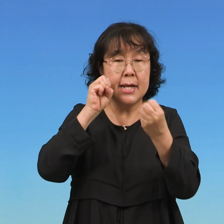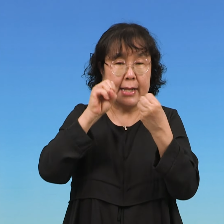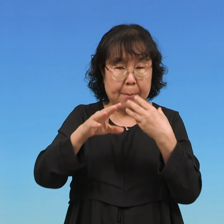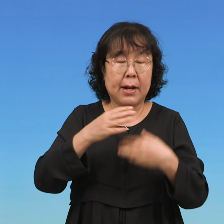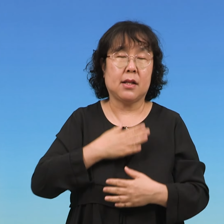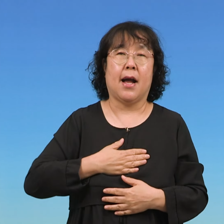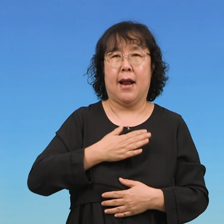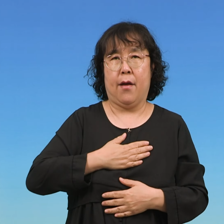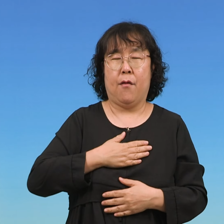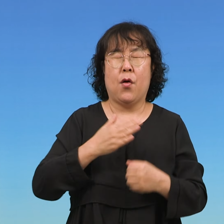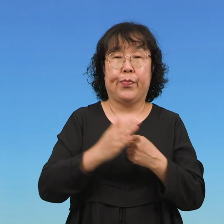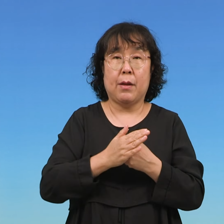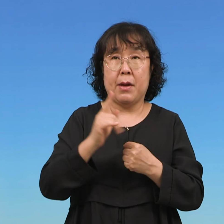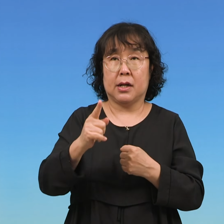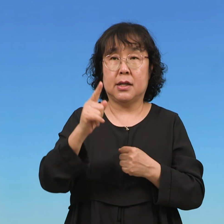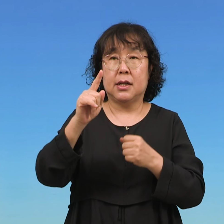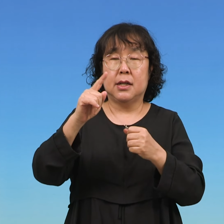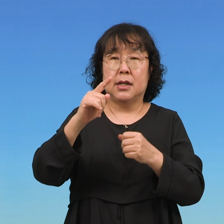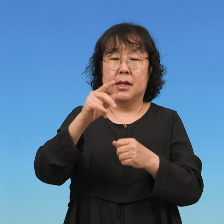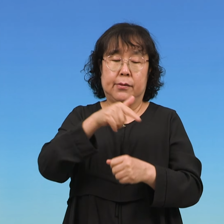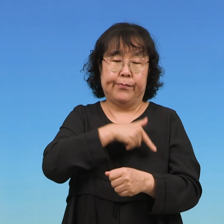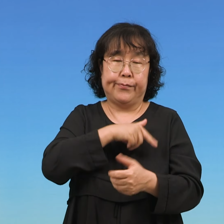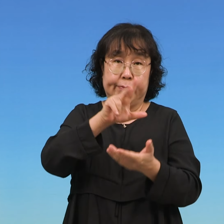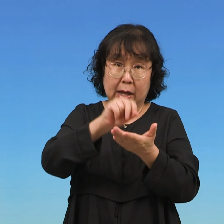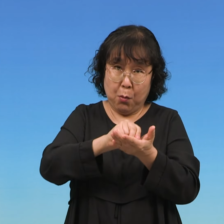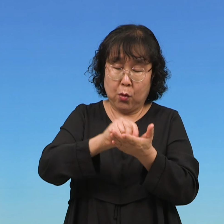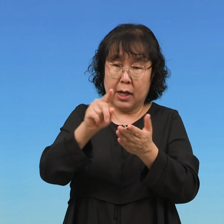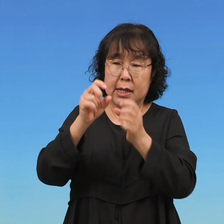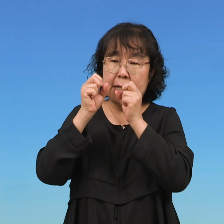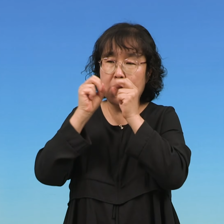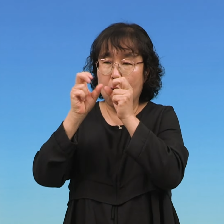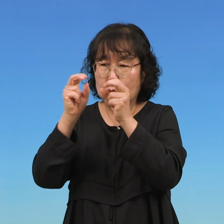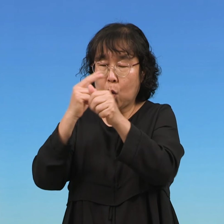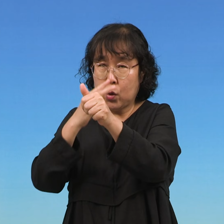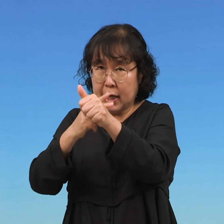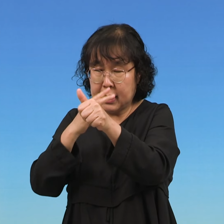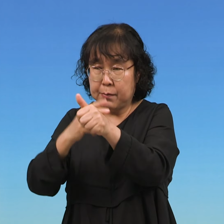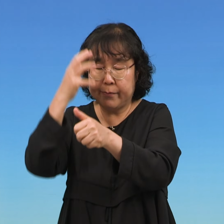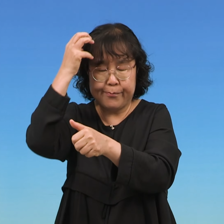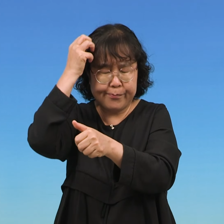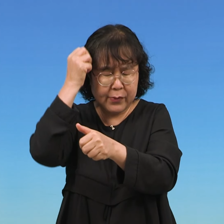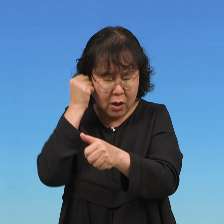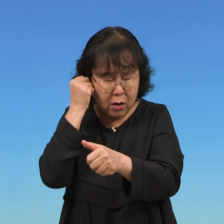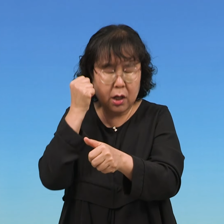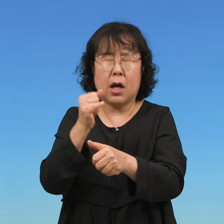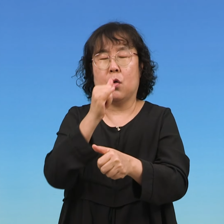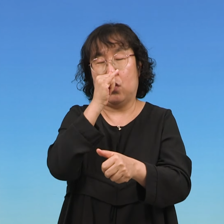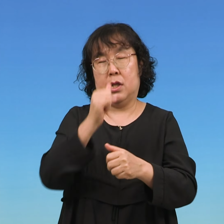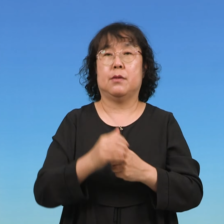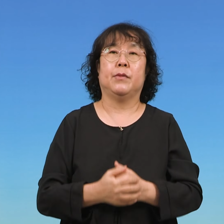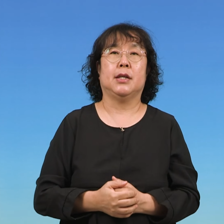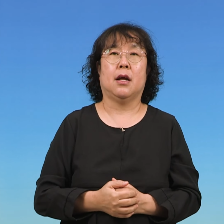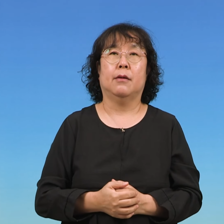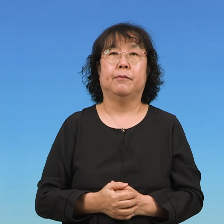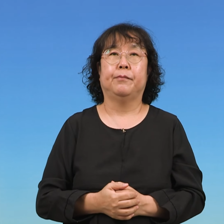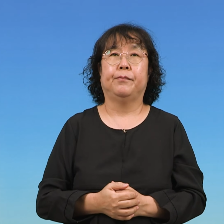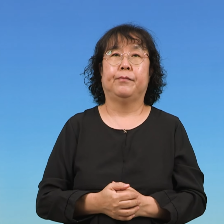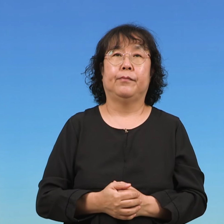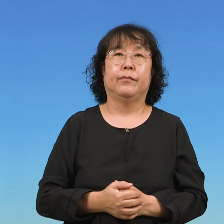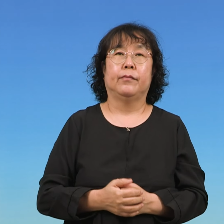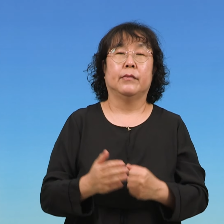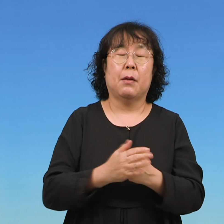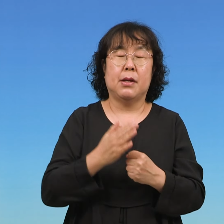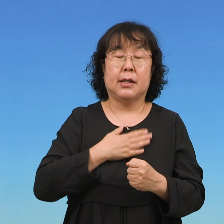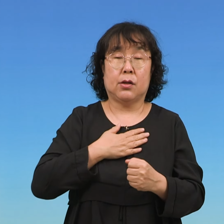제가 이분을 마음에 담고 있는 거 아닙니까 제가 그래서 정말이 치기 위해 산 사람이라는 걸 계속 묵상하다 보니까 저도